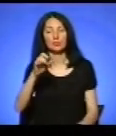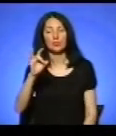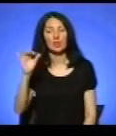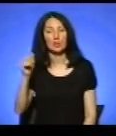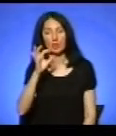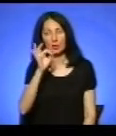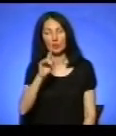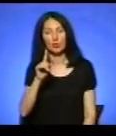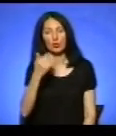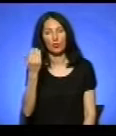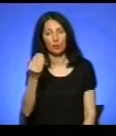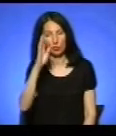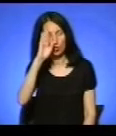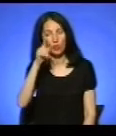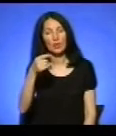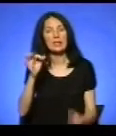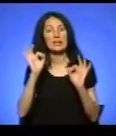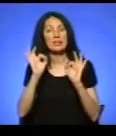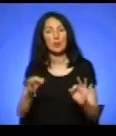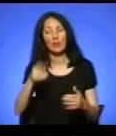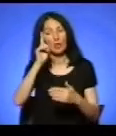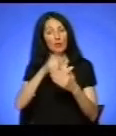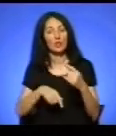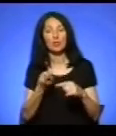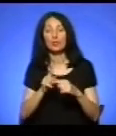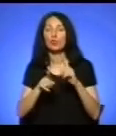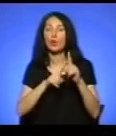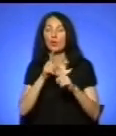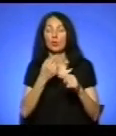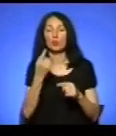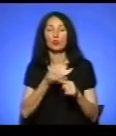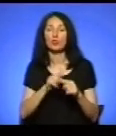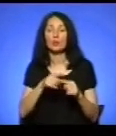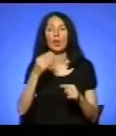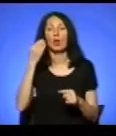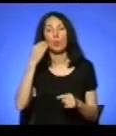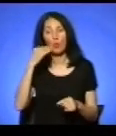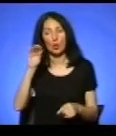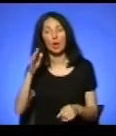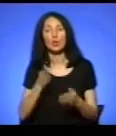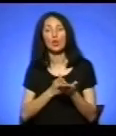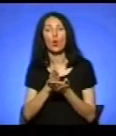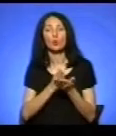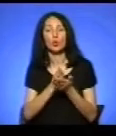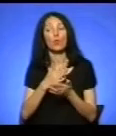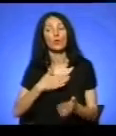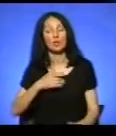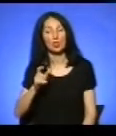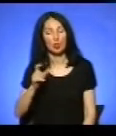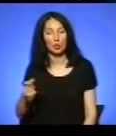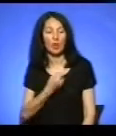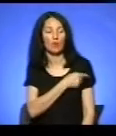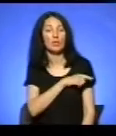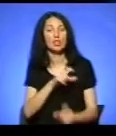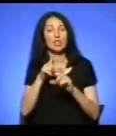сказав, що він справді вірить в цю реформу, що вона суттєво поліпшить обслуговування наших людей в медичних